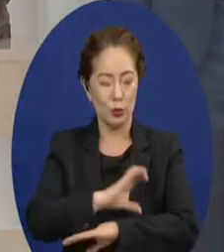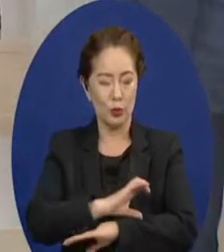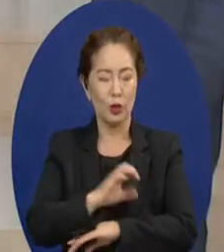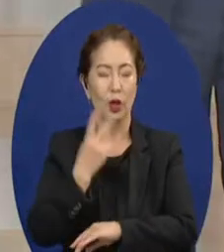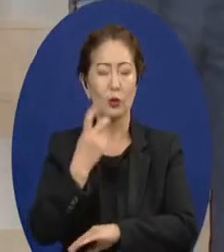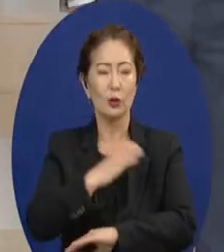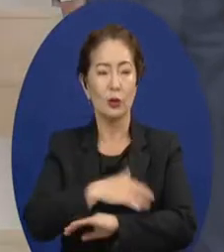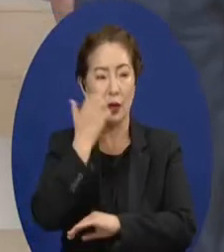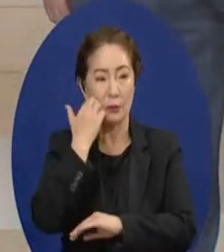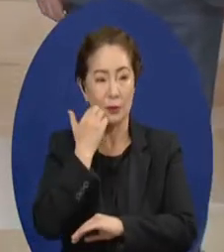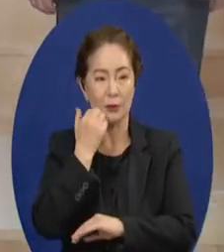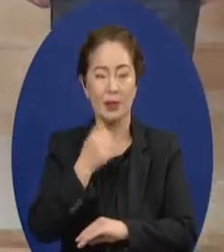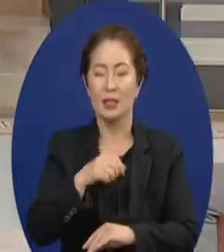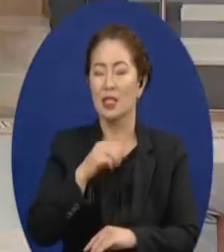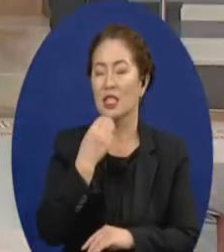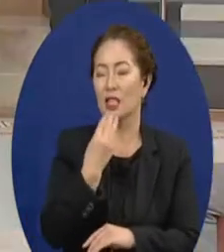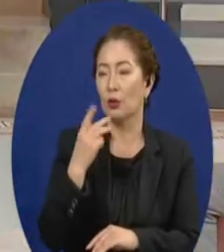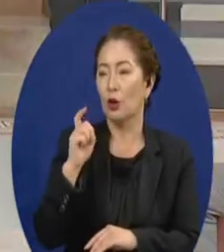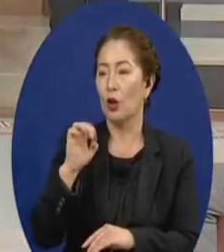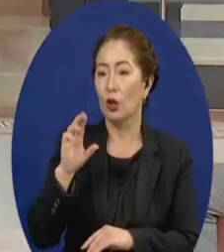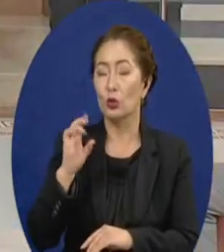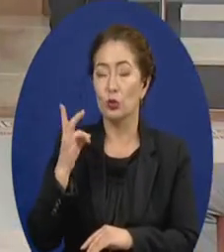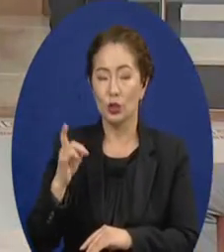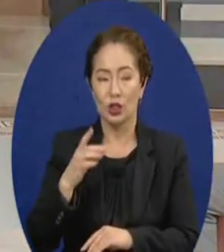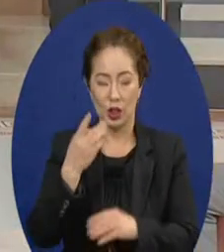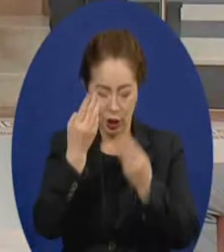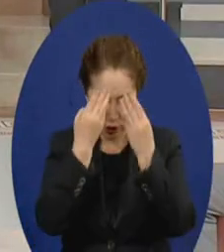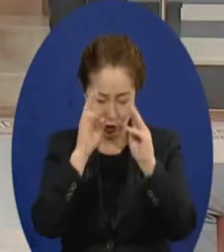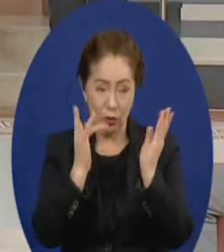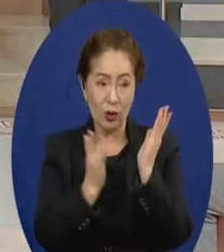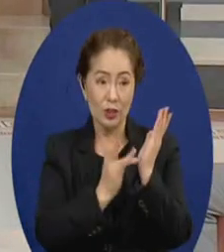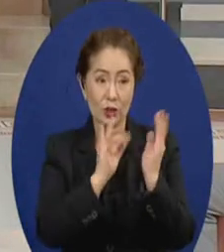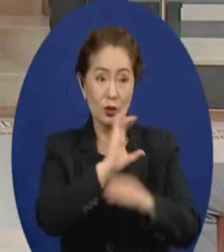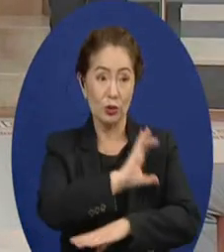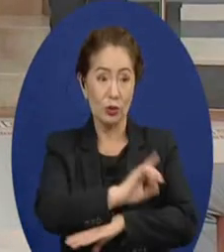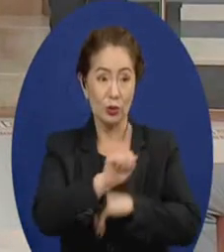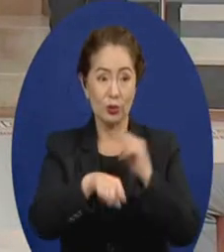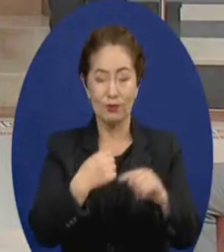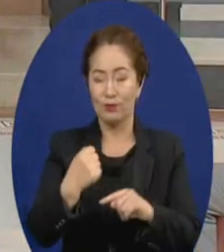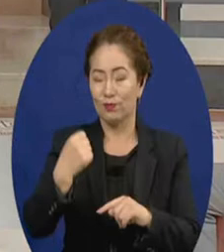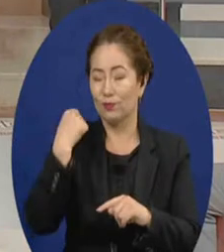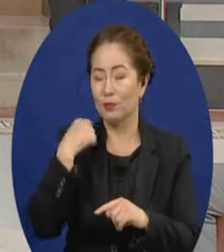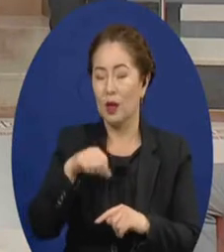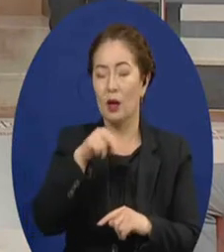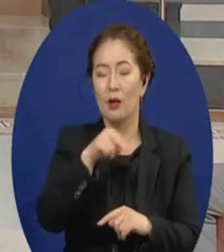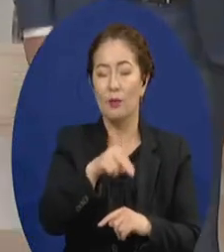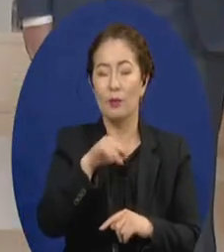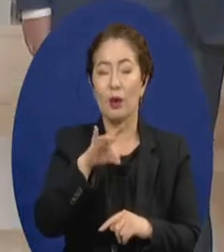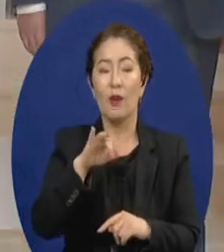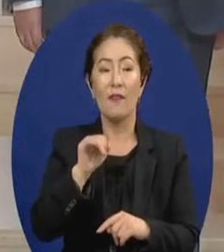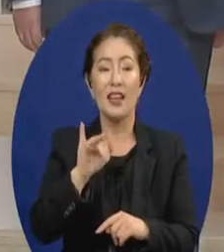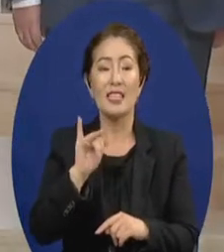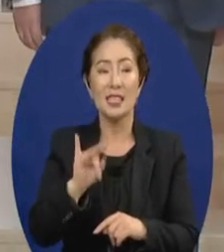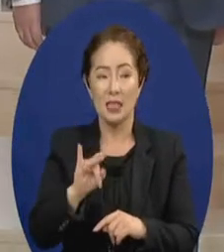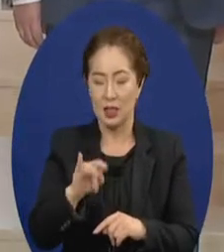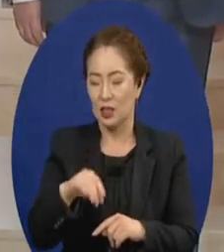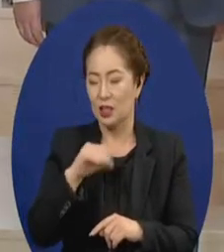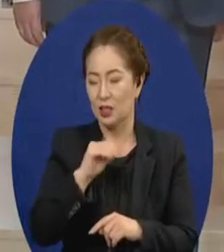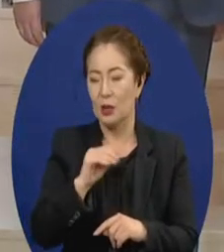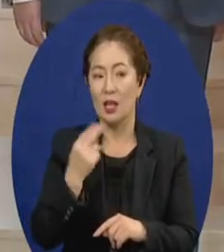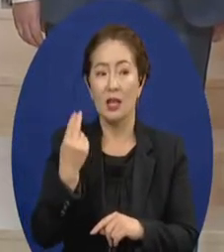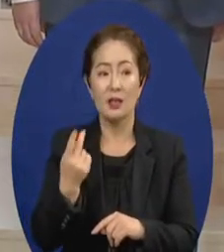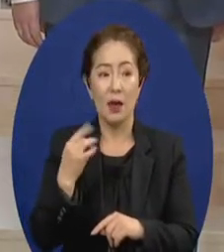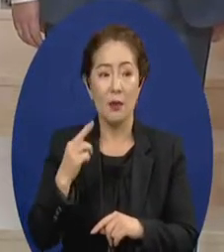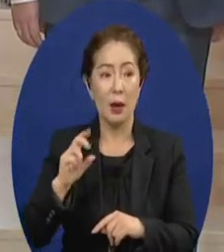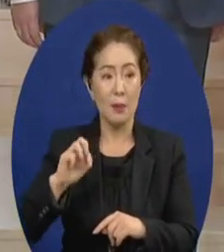сургуулийн Ахмад багш Шарвын Хорл Сүрэн, шинжлэх ухааны технологийн сургуулийн тэргүүлэх профессор Жамин Орлогийн Цэвэгмэд, Хинтэй